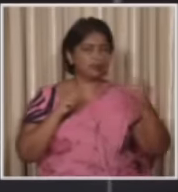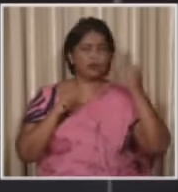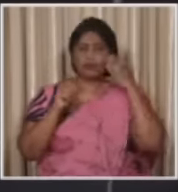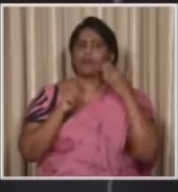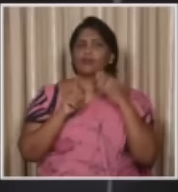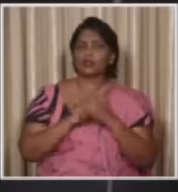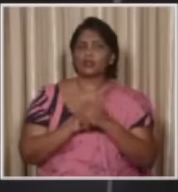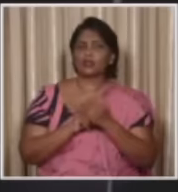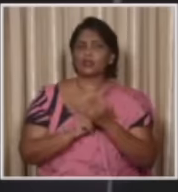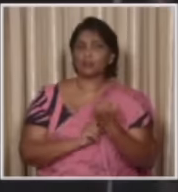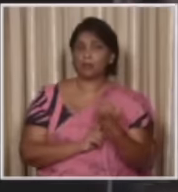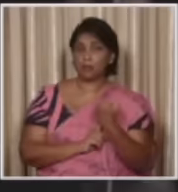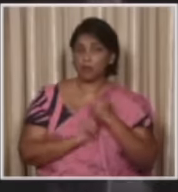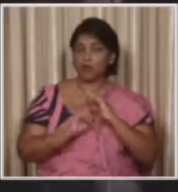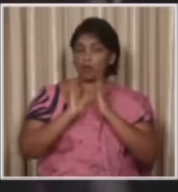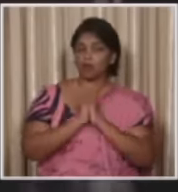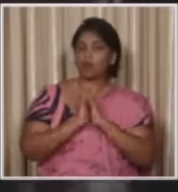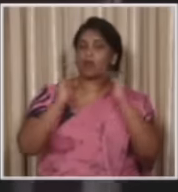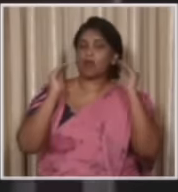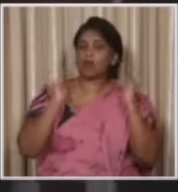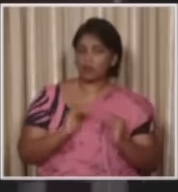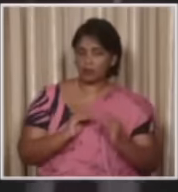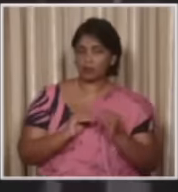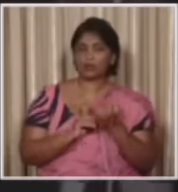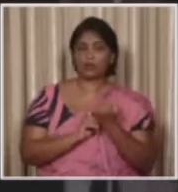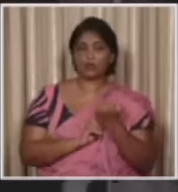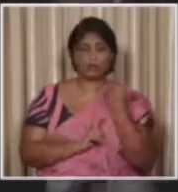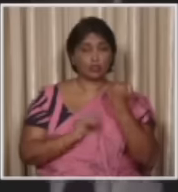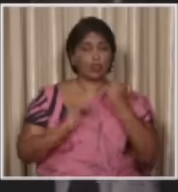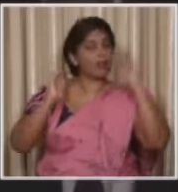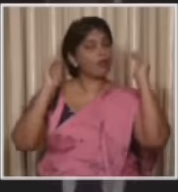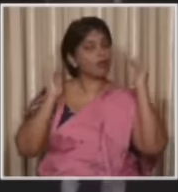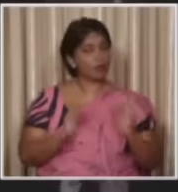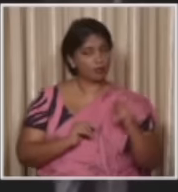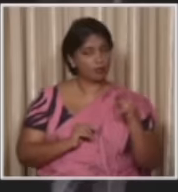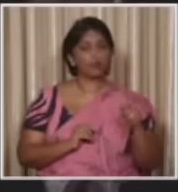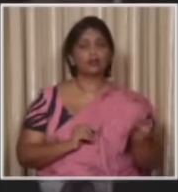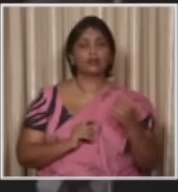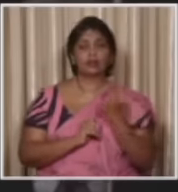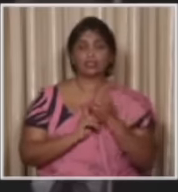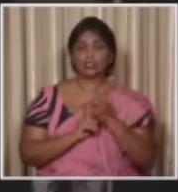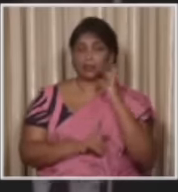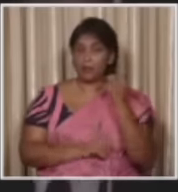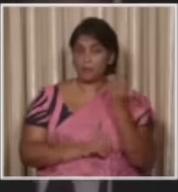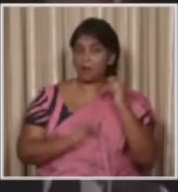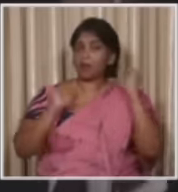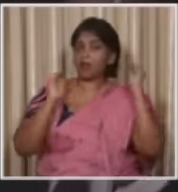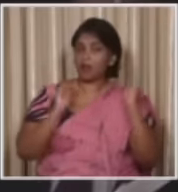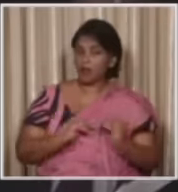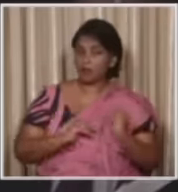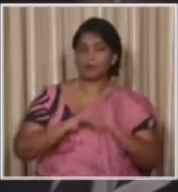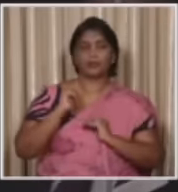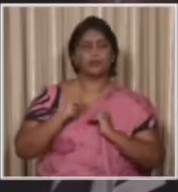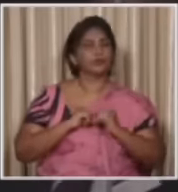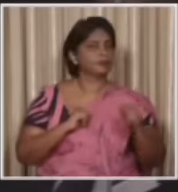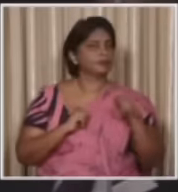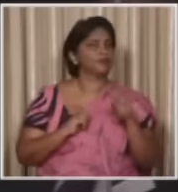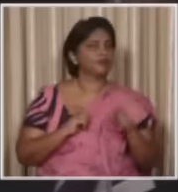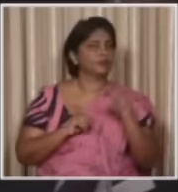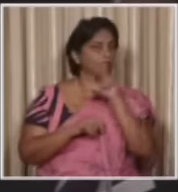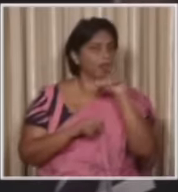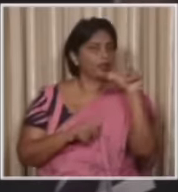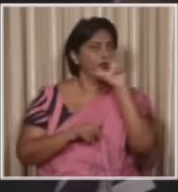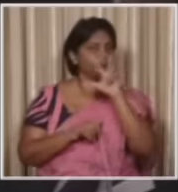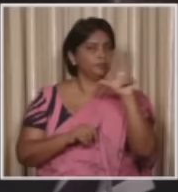උනේ විධායක බලතල අඩු කරන්න විධායක බලතල අඩු කිරීමේදී ඒ විධායක බලතල අඩු කිරීමේ ක්‍රමවේදයක් හැට තමයි 17